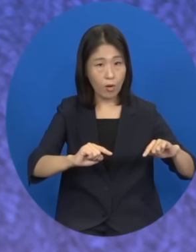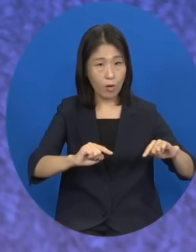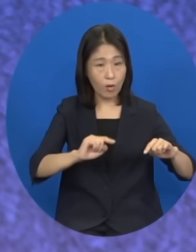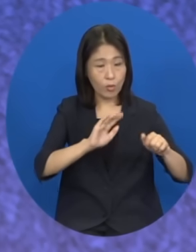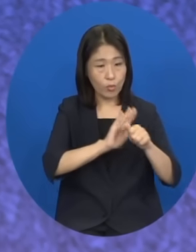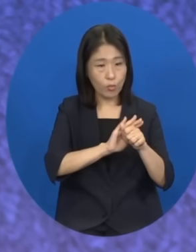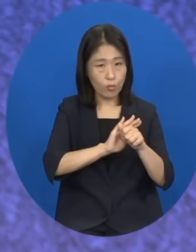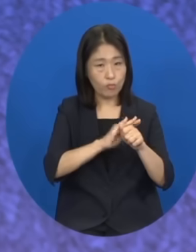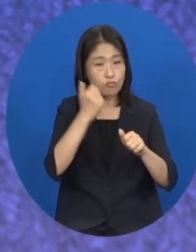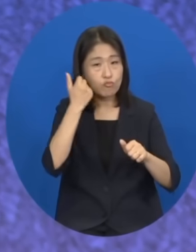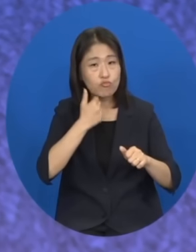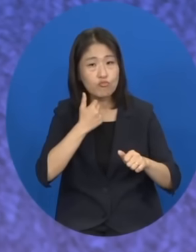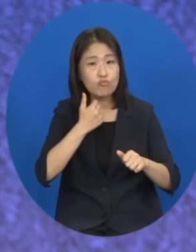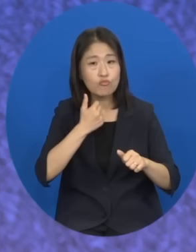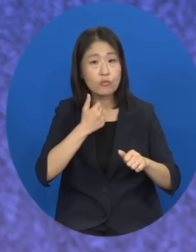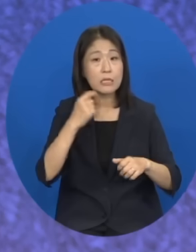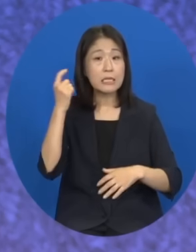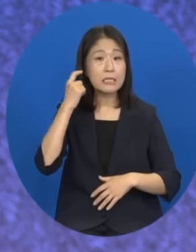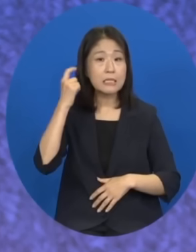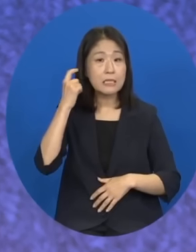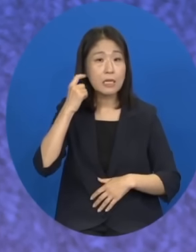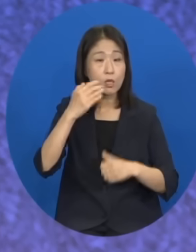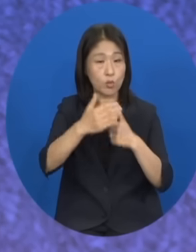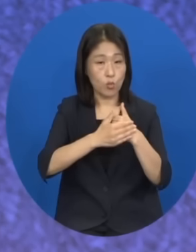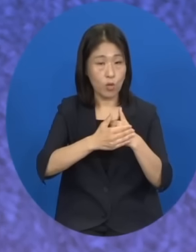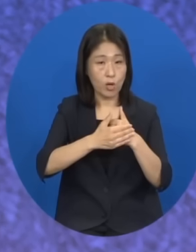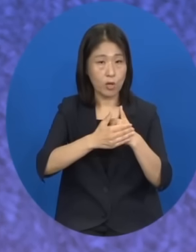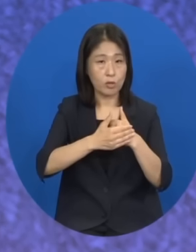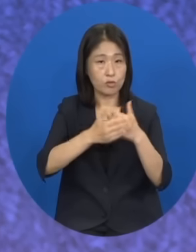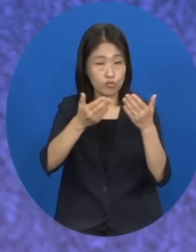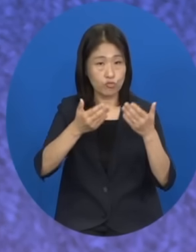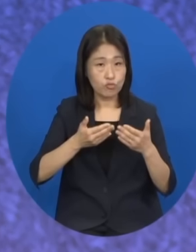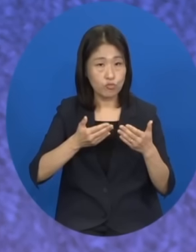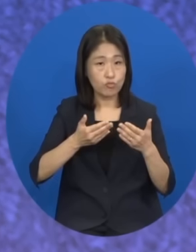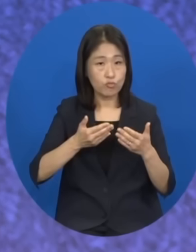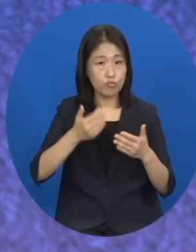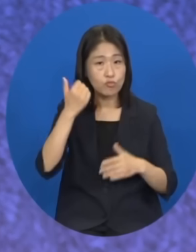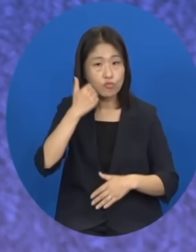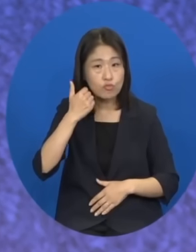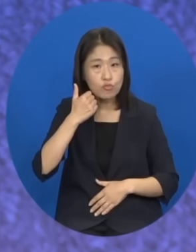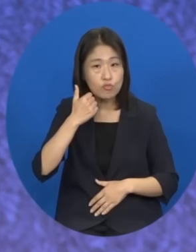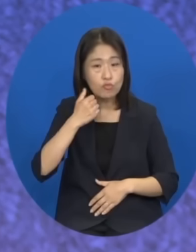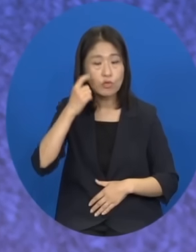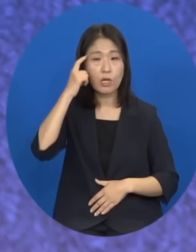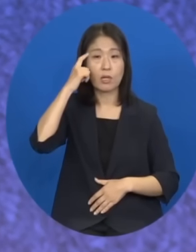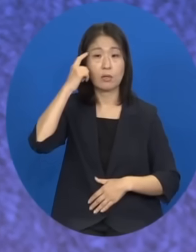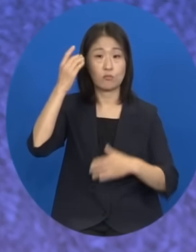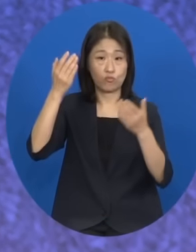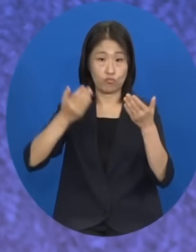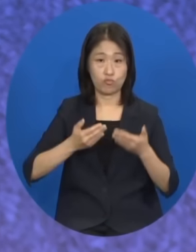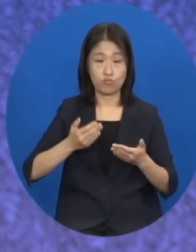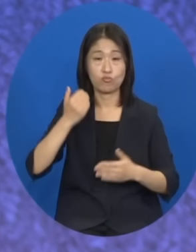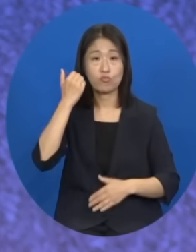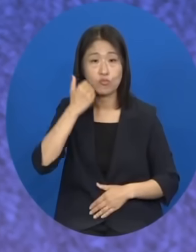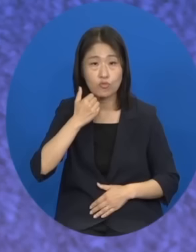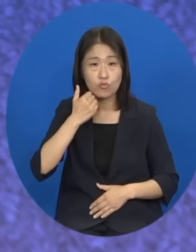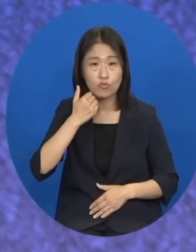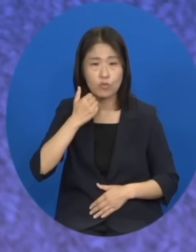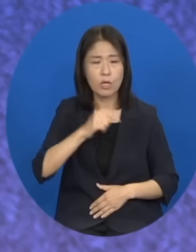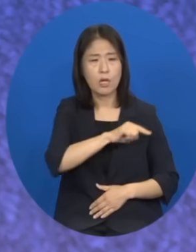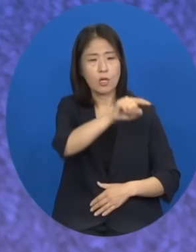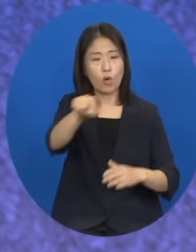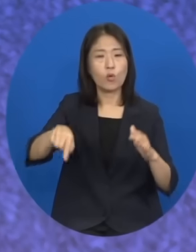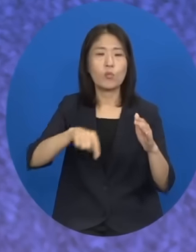이 말씀을 듣게 하시는 분, 말씀을 들으면서 말씀이 알아듣게 하시는 분, 다 여러분 안에 계신